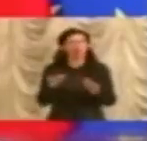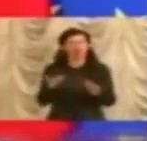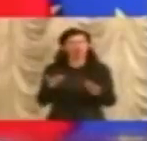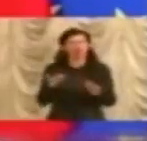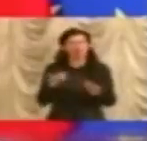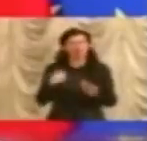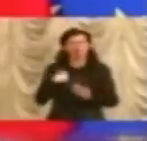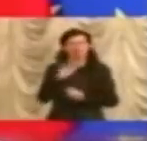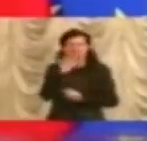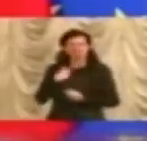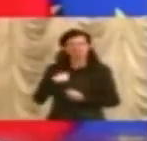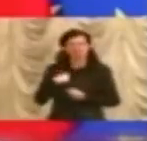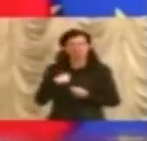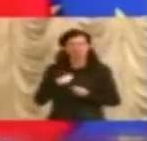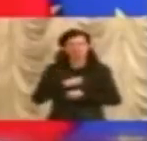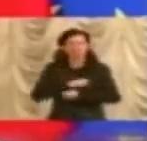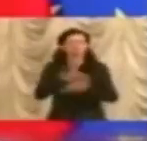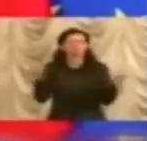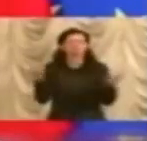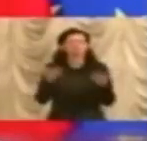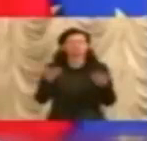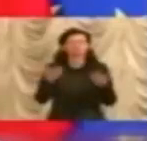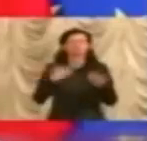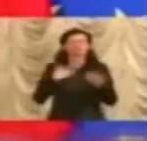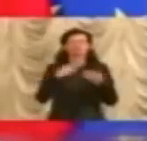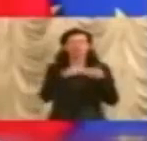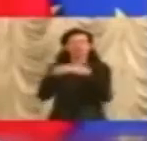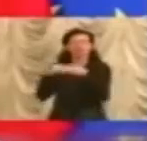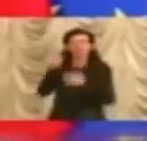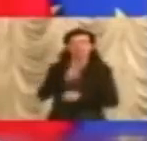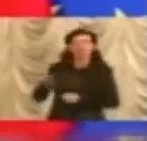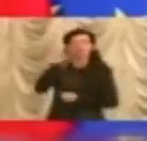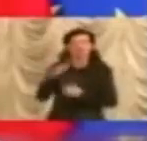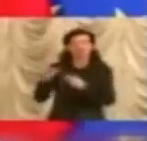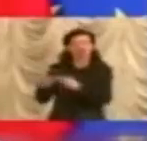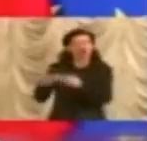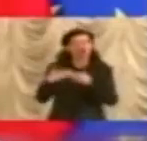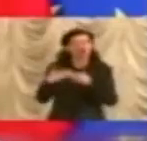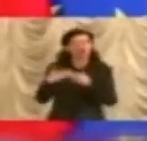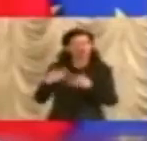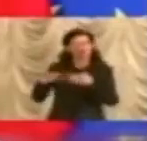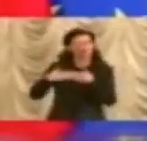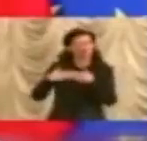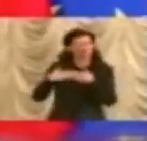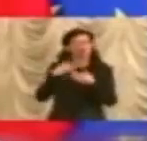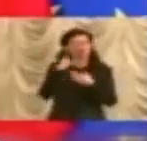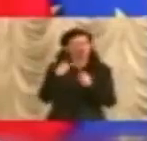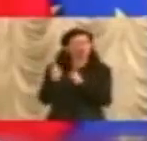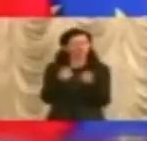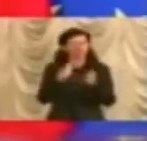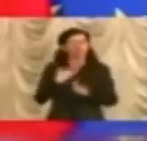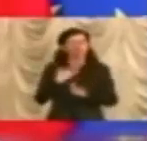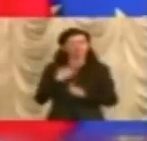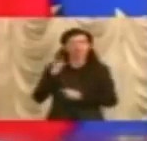completamente interconnesso anzi il sistema produttivo italiano interconnesso anche a livello europeo qui non solo ci vuole una strategia nazionale